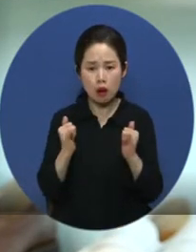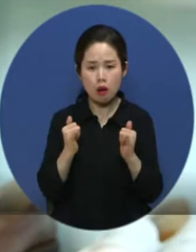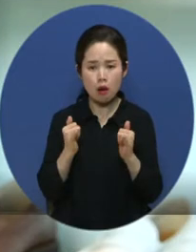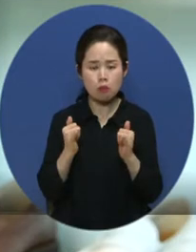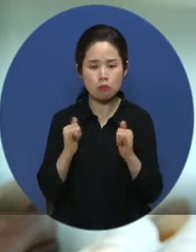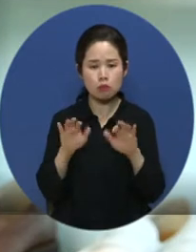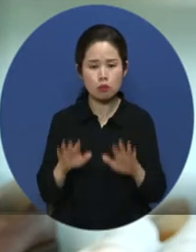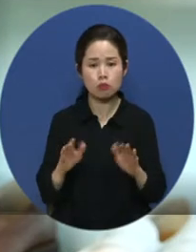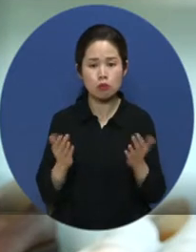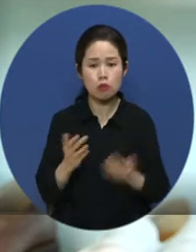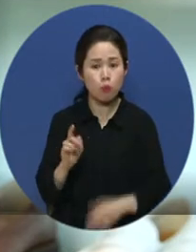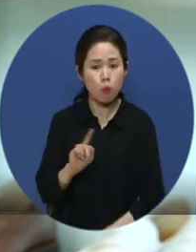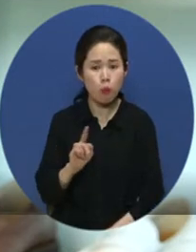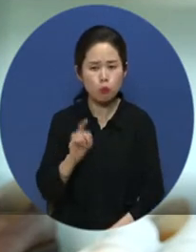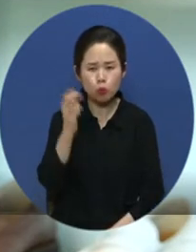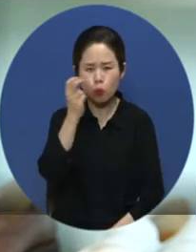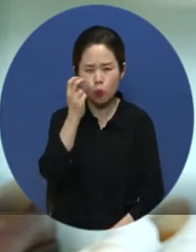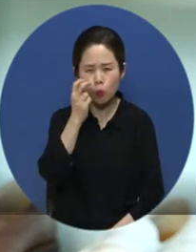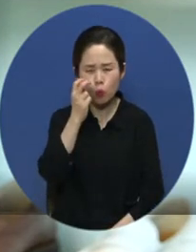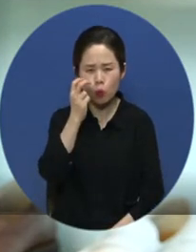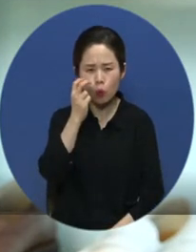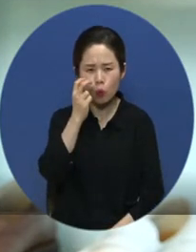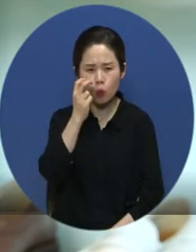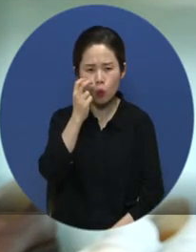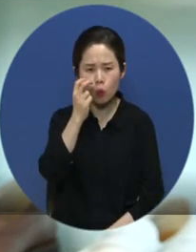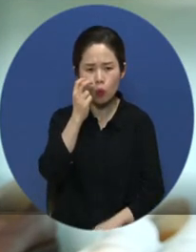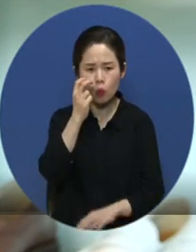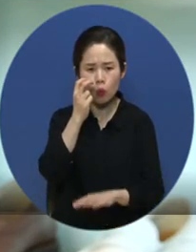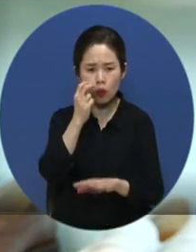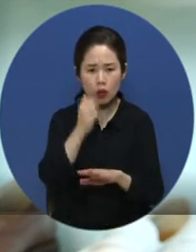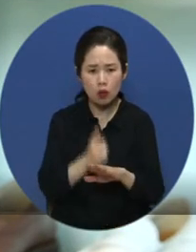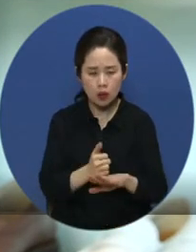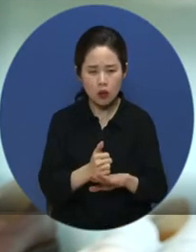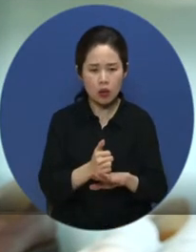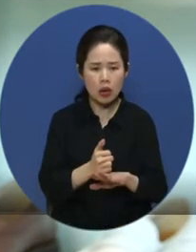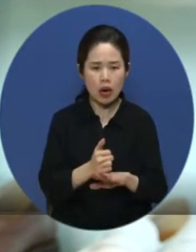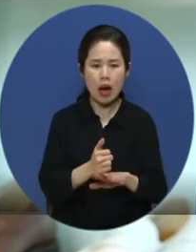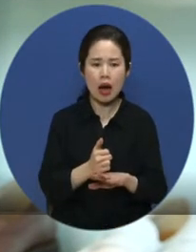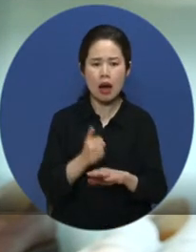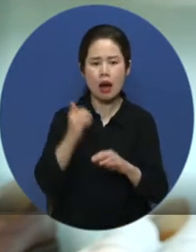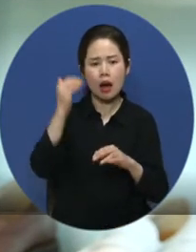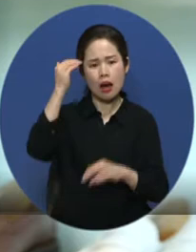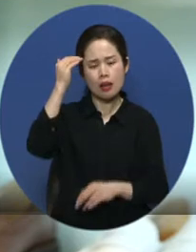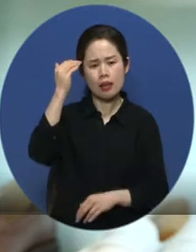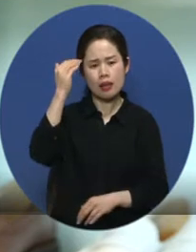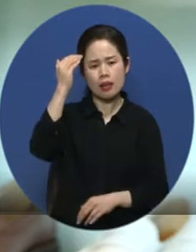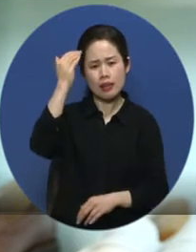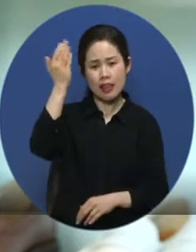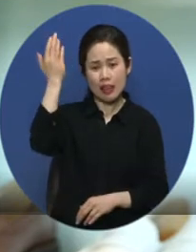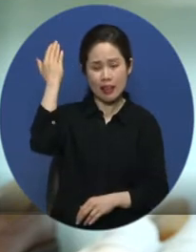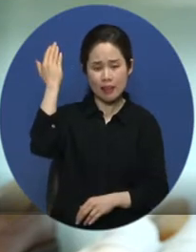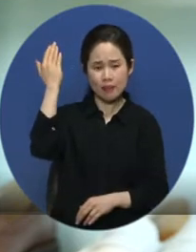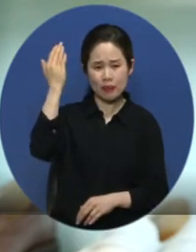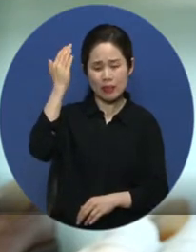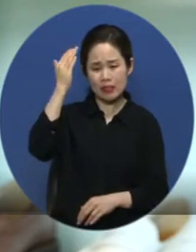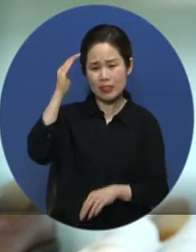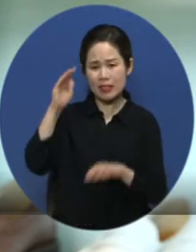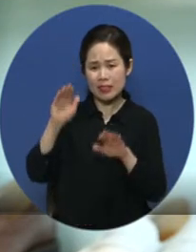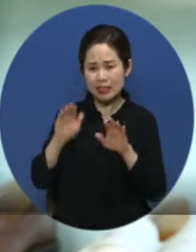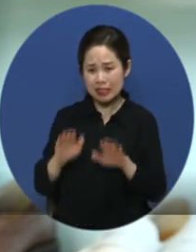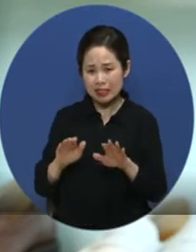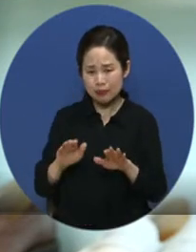이렇게 조사를 해봤더니 우리나라 신발 산업이 전부 그때는 직접 생산이 아니고 다